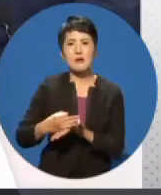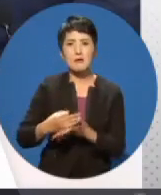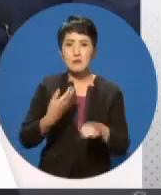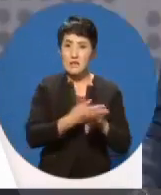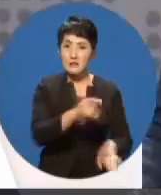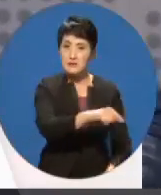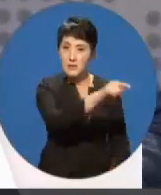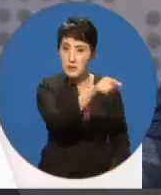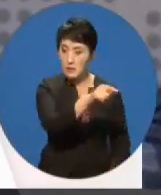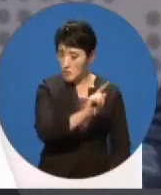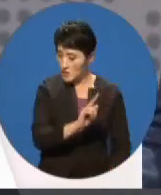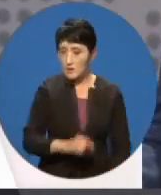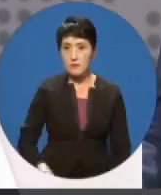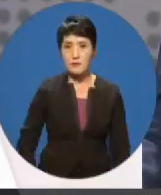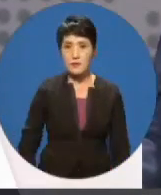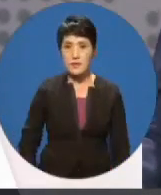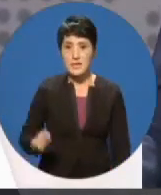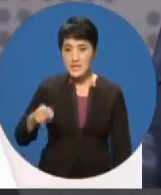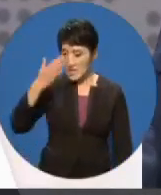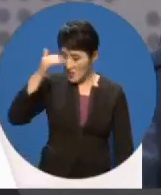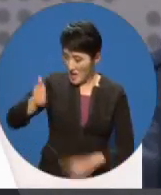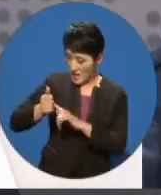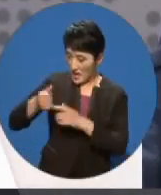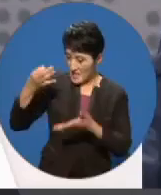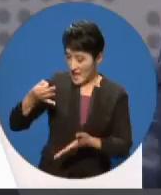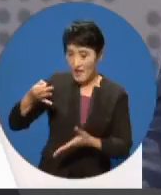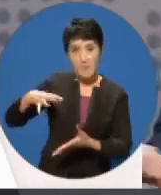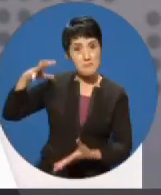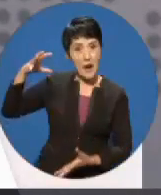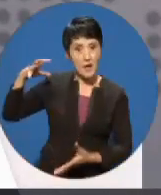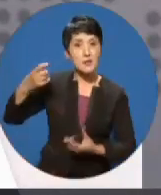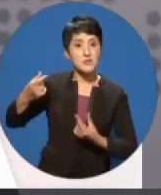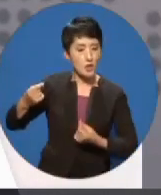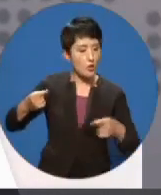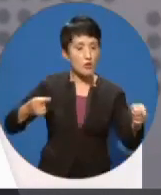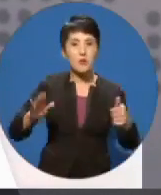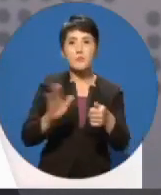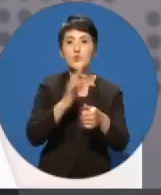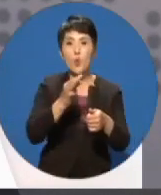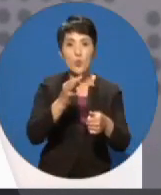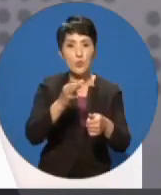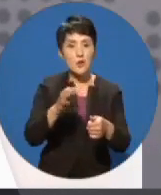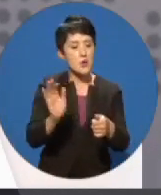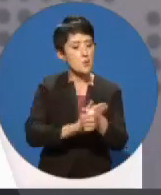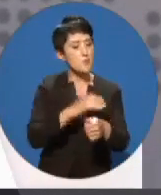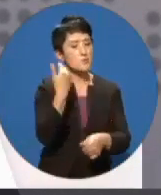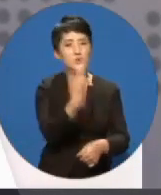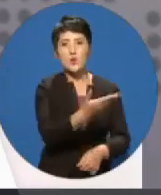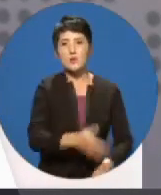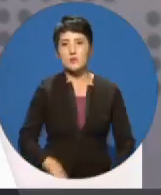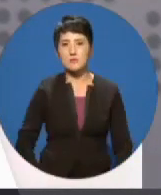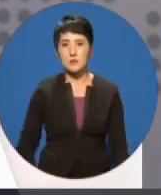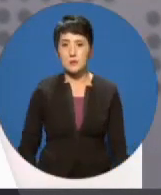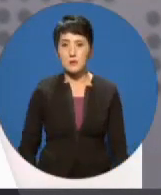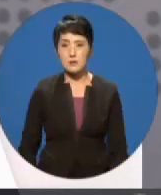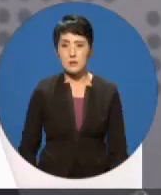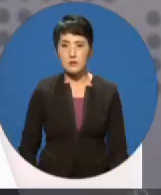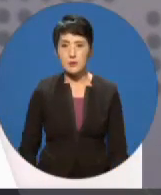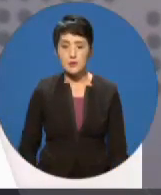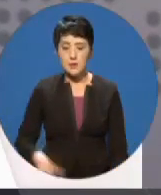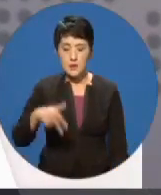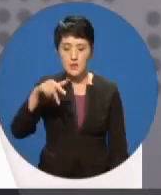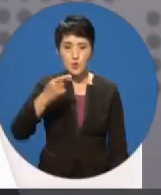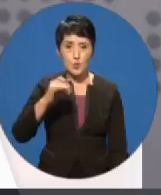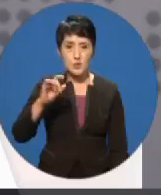징벌적 배상에서 재산에 따라서 이게 위자료 차등을 둡니다. 네. 그럼 이게 종근당 회장이면 재력이 엄청나게 많기 때문에 저는 이게 저런 피해 보신 분들에게 정말